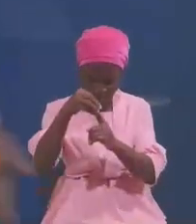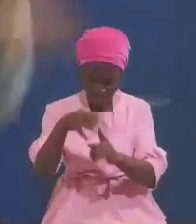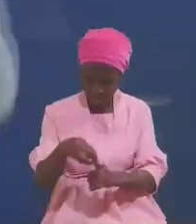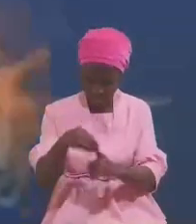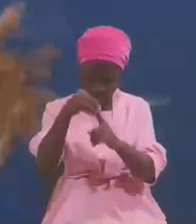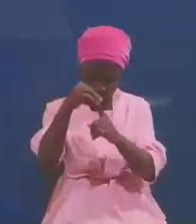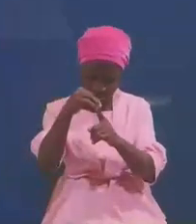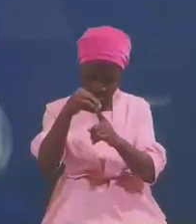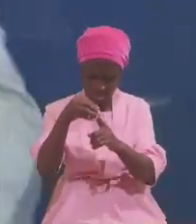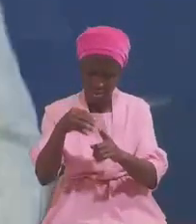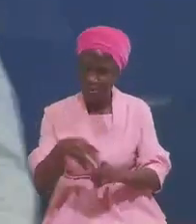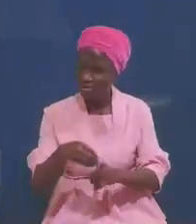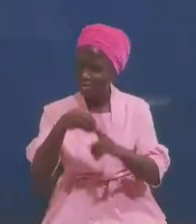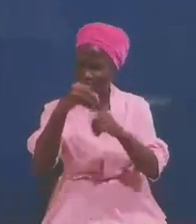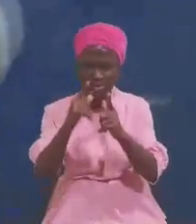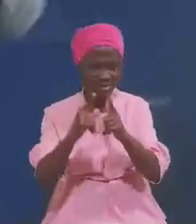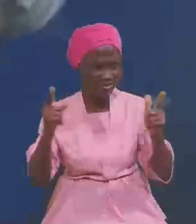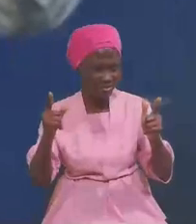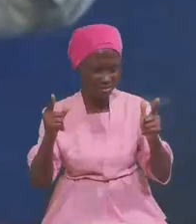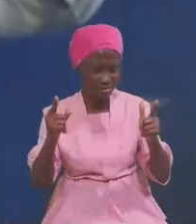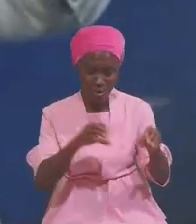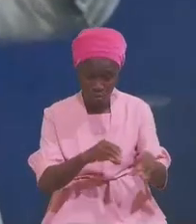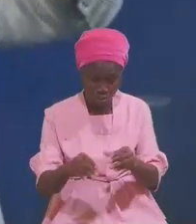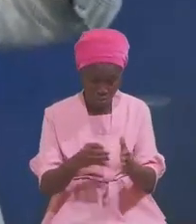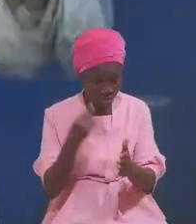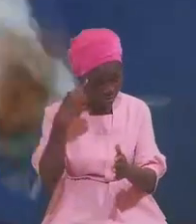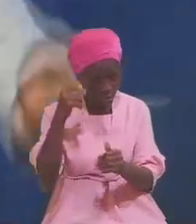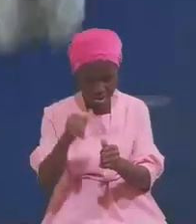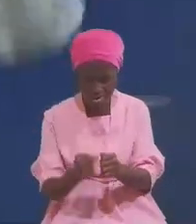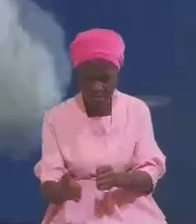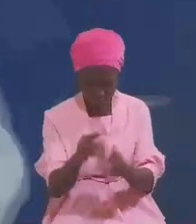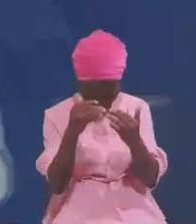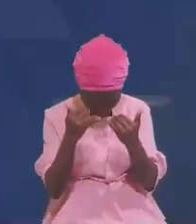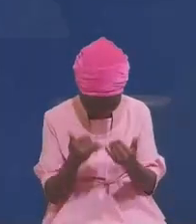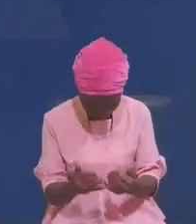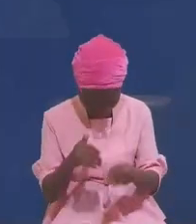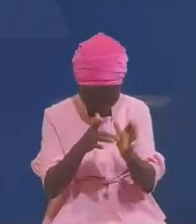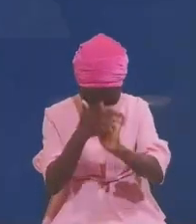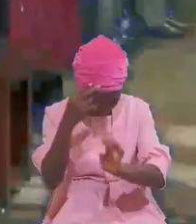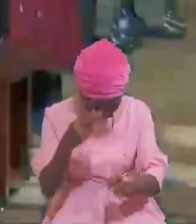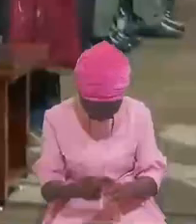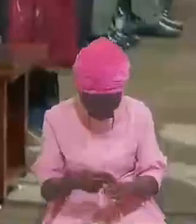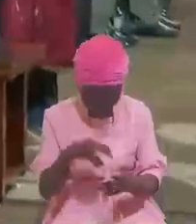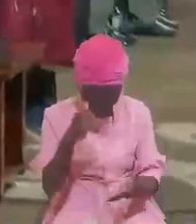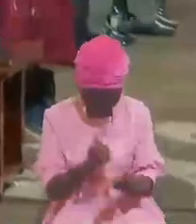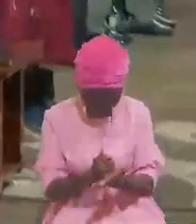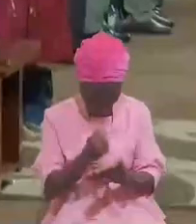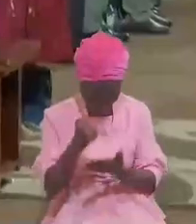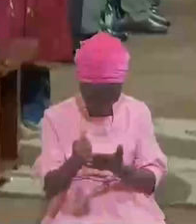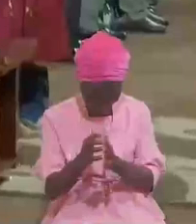spéciale, surnaturelle, spectaculaire, accorde cela à tout le monde au nom de